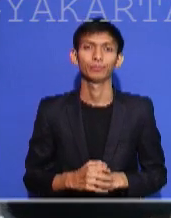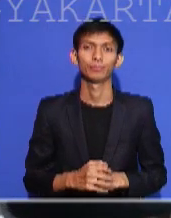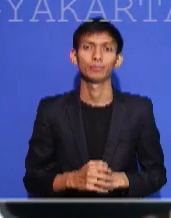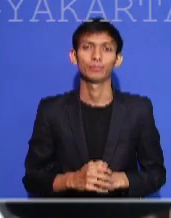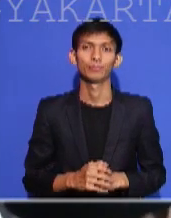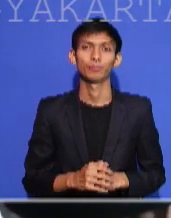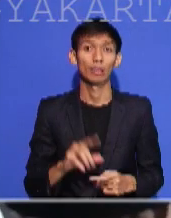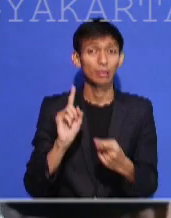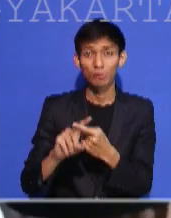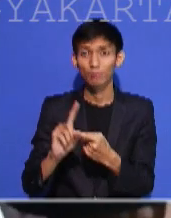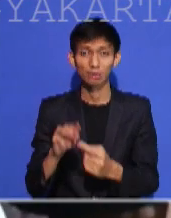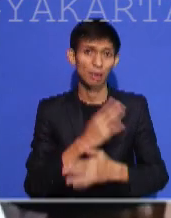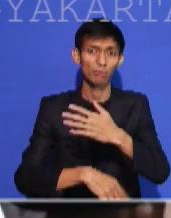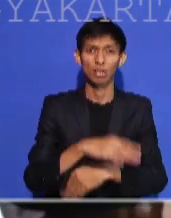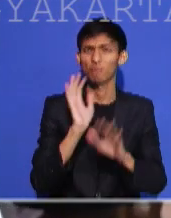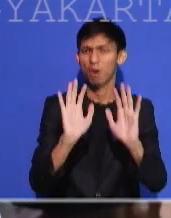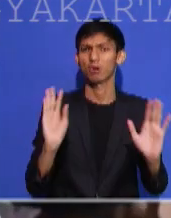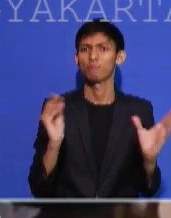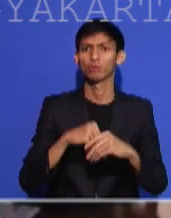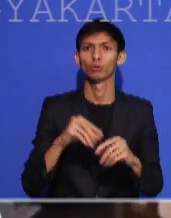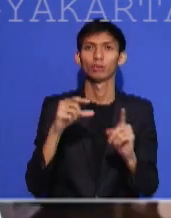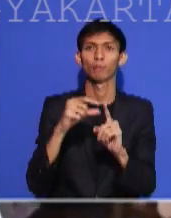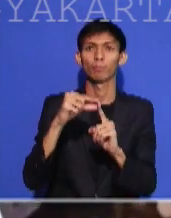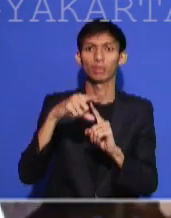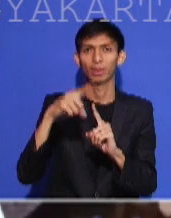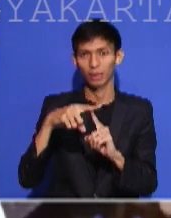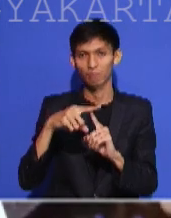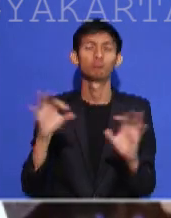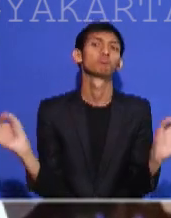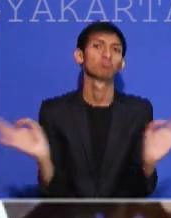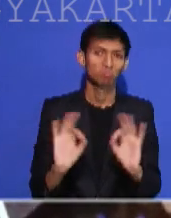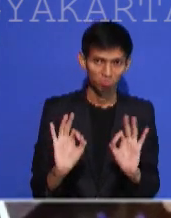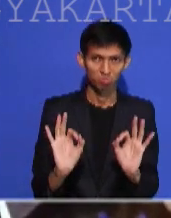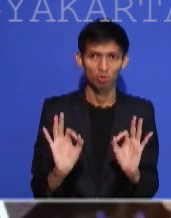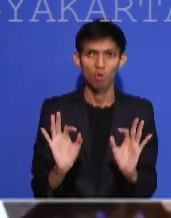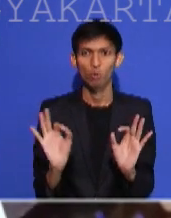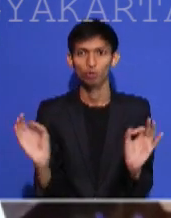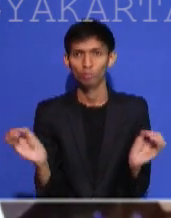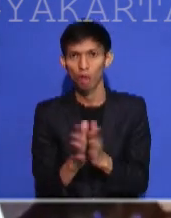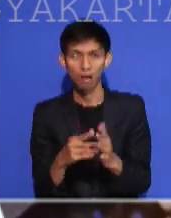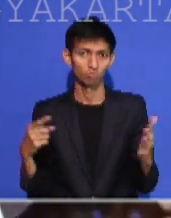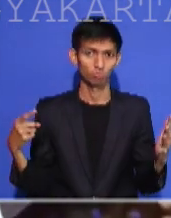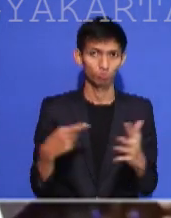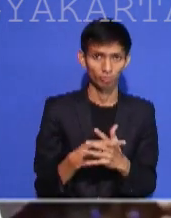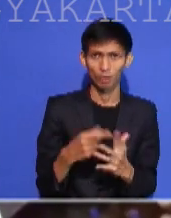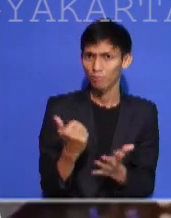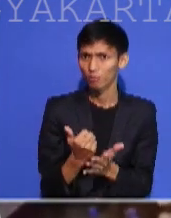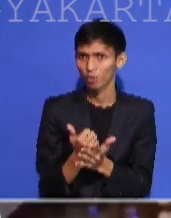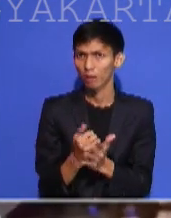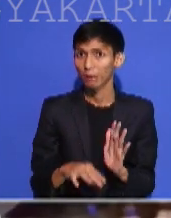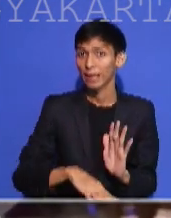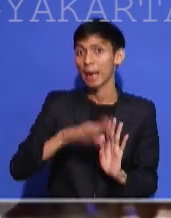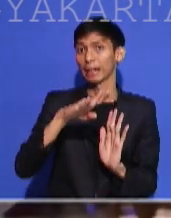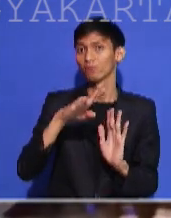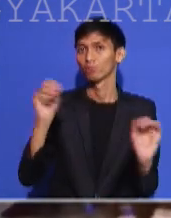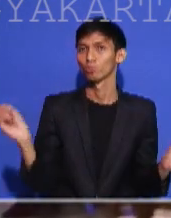Diel yang tidak terdata sebagai pemilik makanya ketika jumlah pemilih itu sebenarnya naik jumlah pemilih di Fael